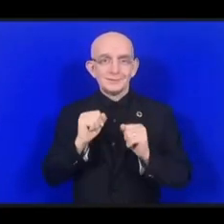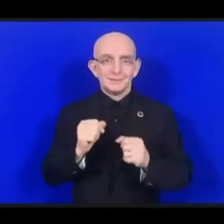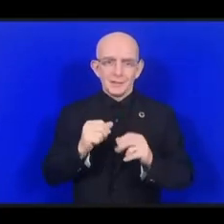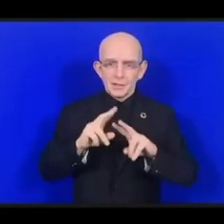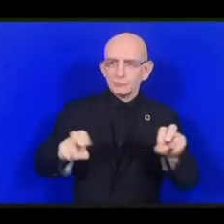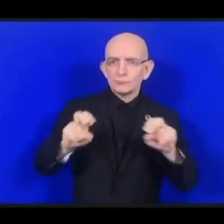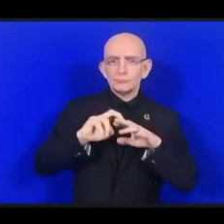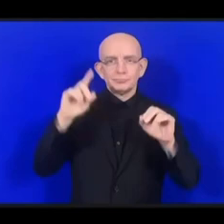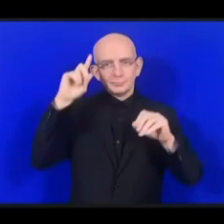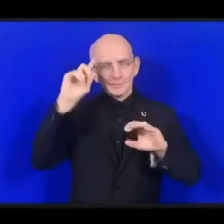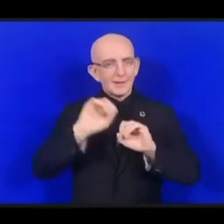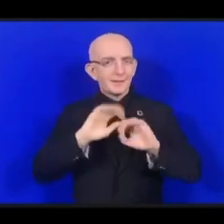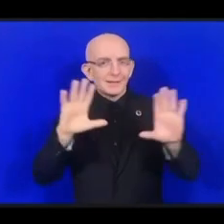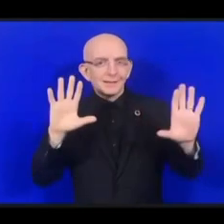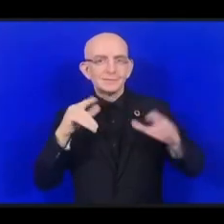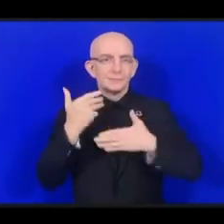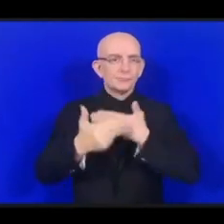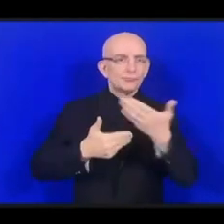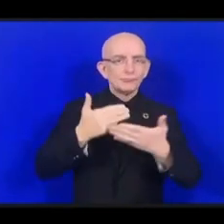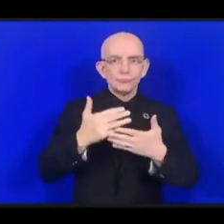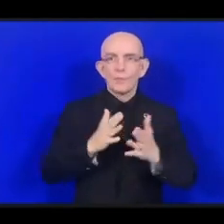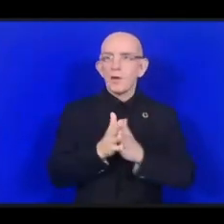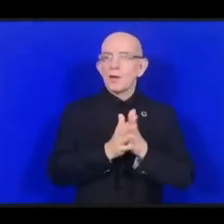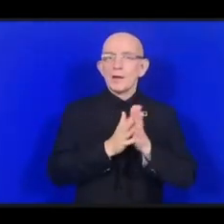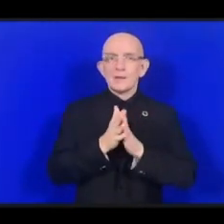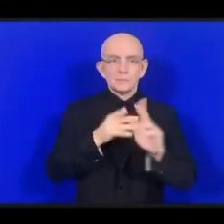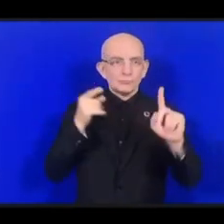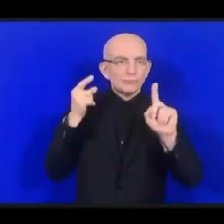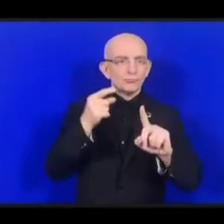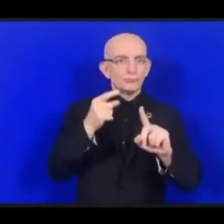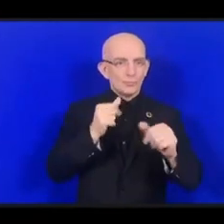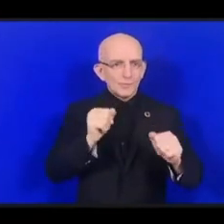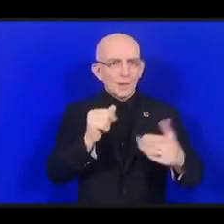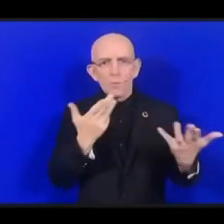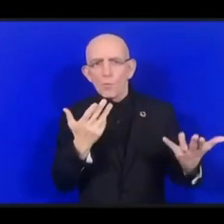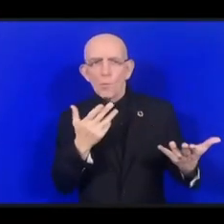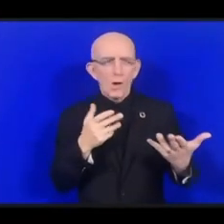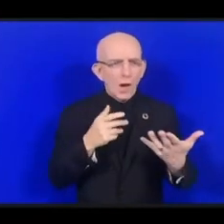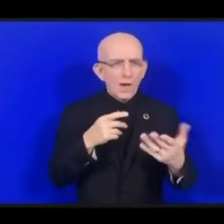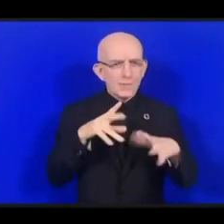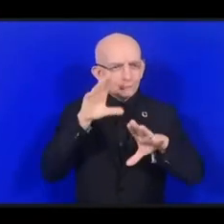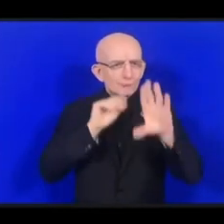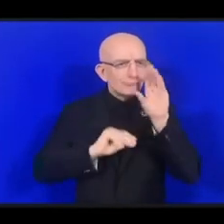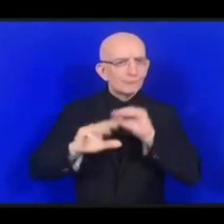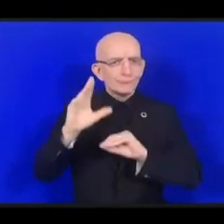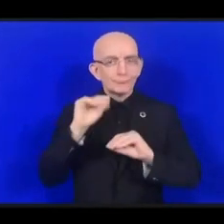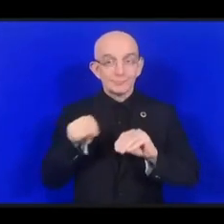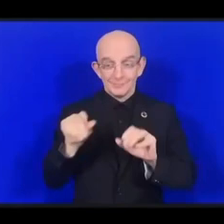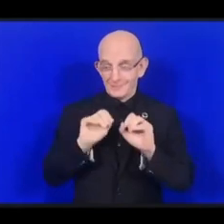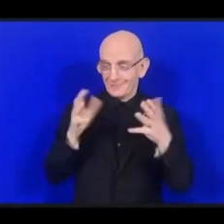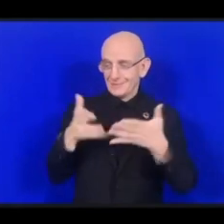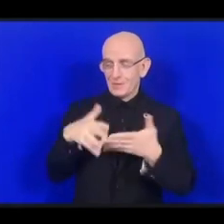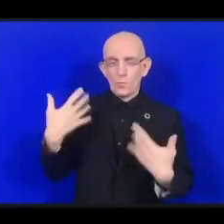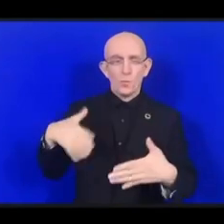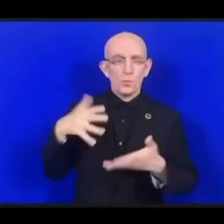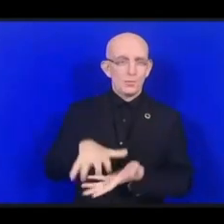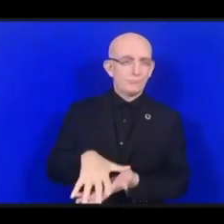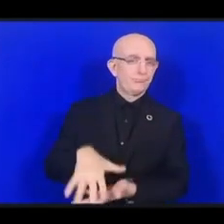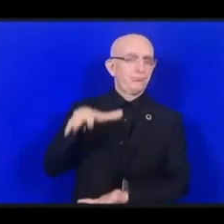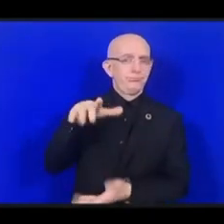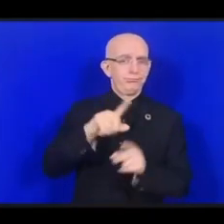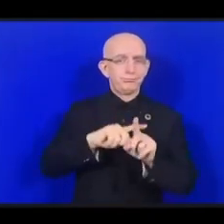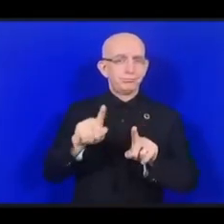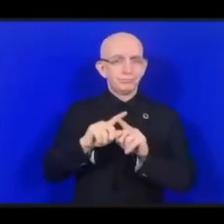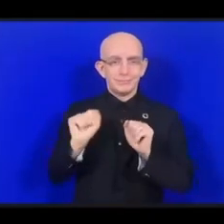تسمح للجميع باستكشاف قدرتهم على الابداع وما يلهمهم وما يثير فضولهم للتعلم تقليدات الانترنت